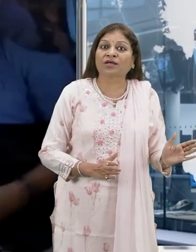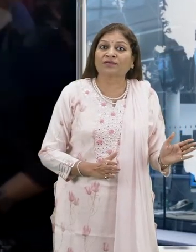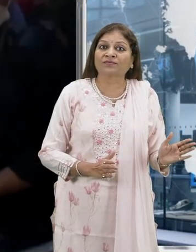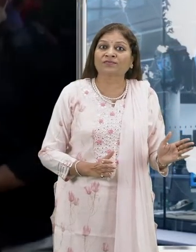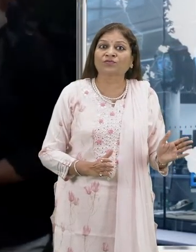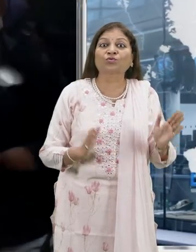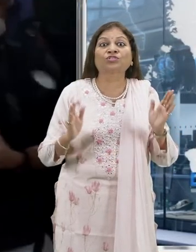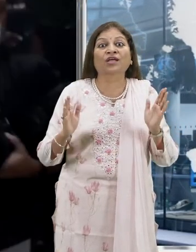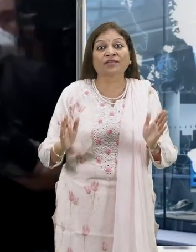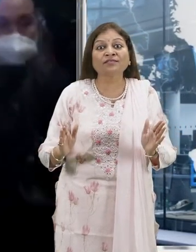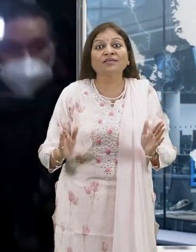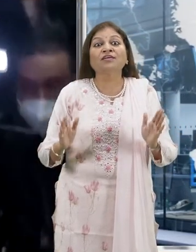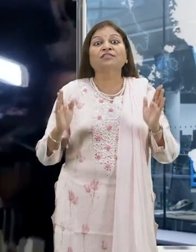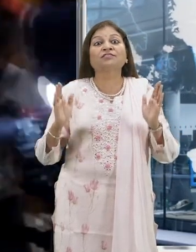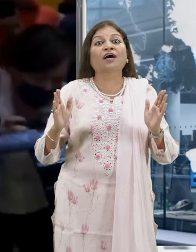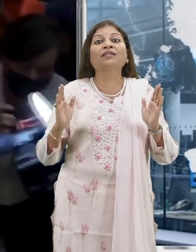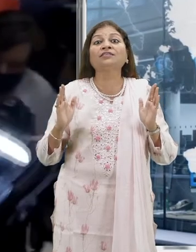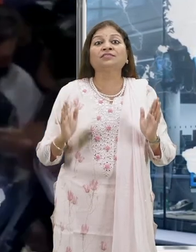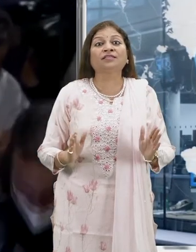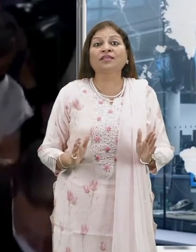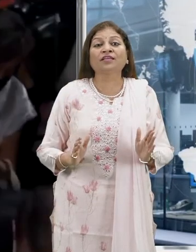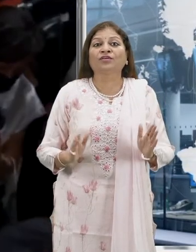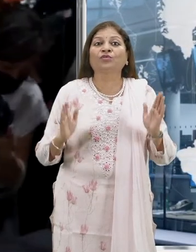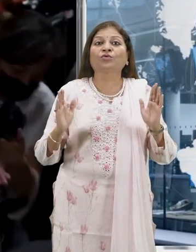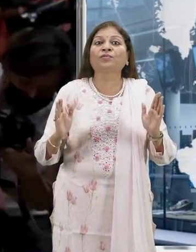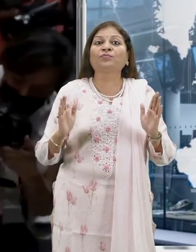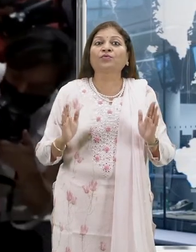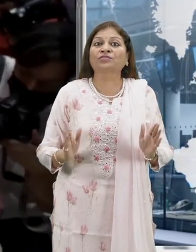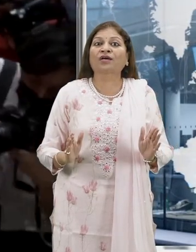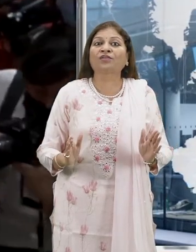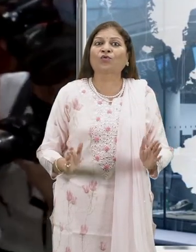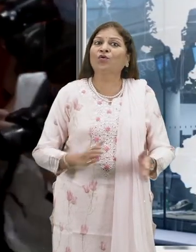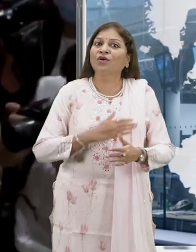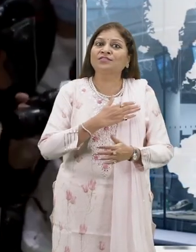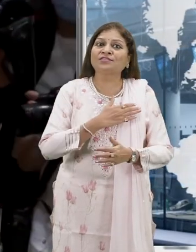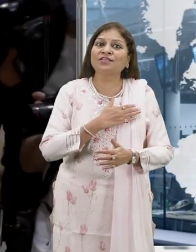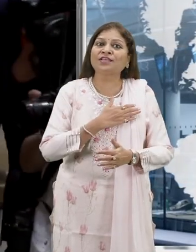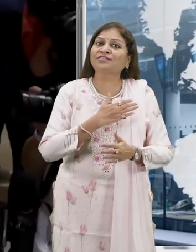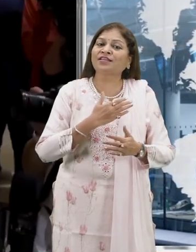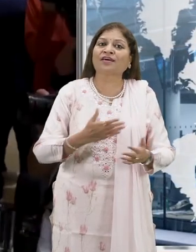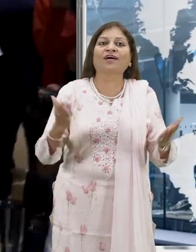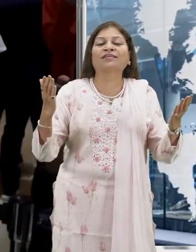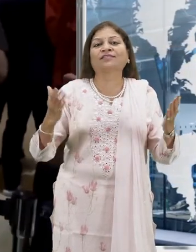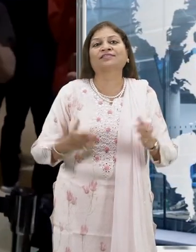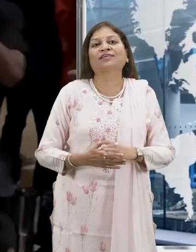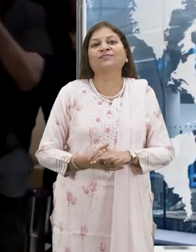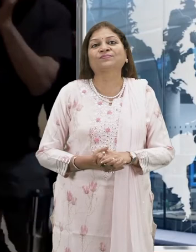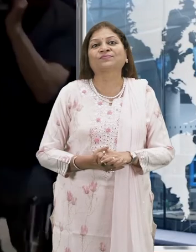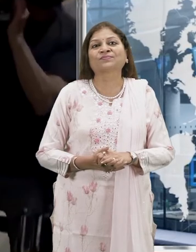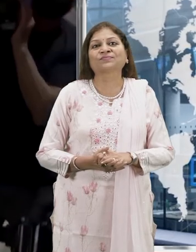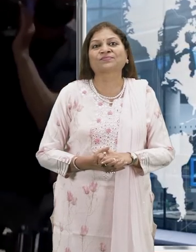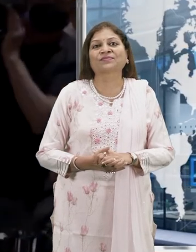और होता तो शायद सारी जिंदगी नोबल पुरस्कार को सीने से लगाकर